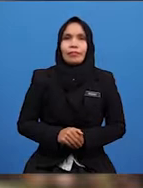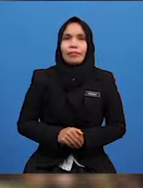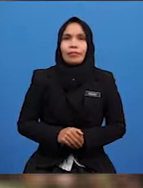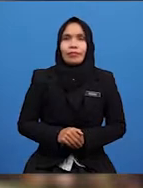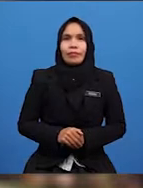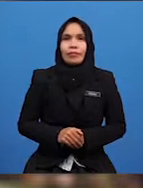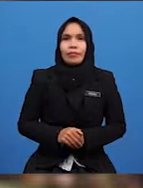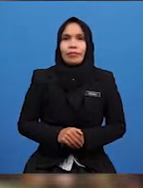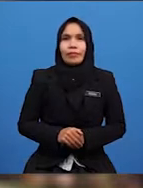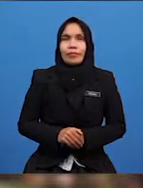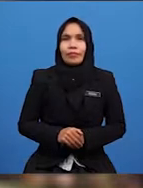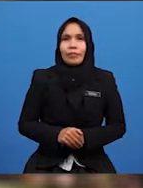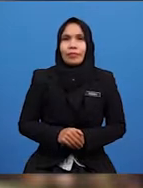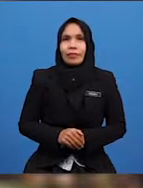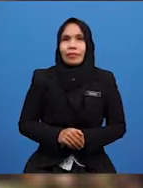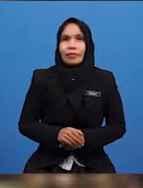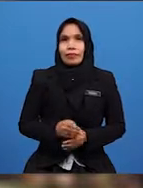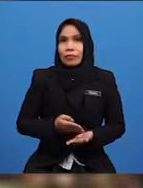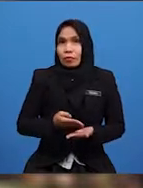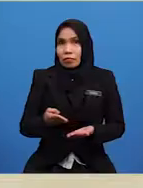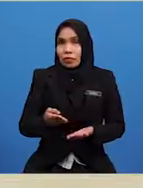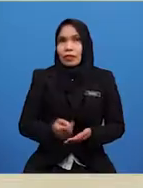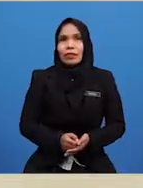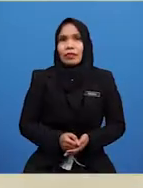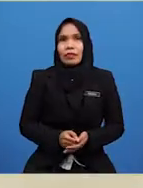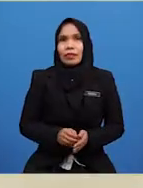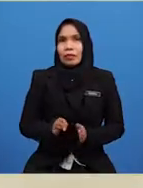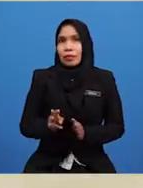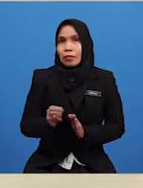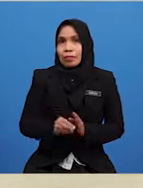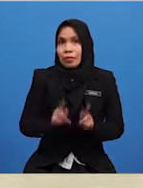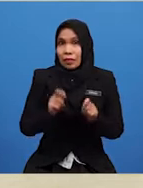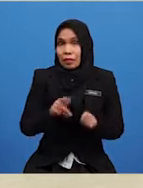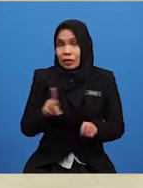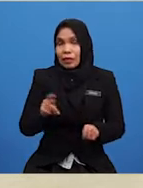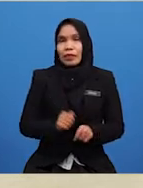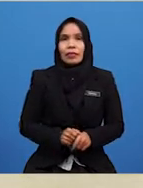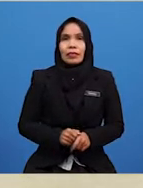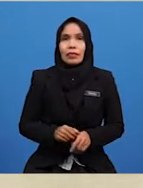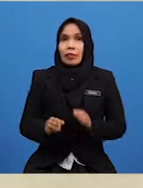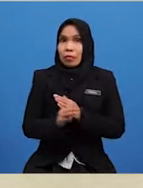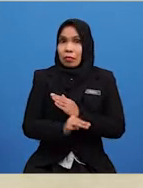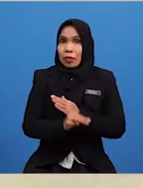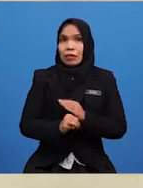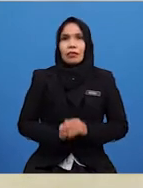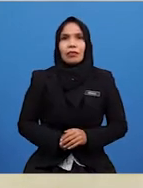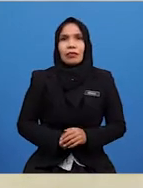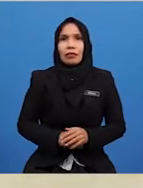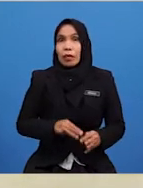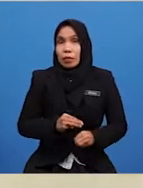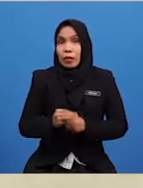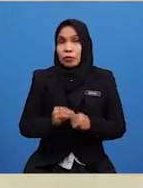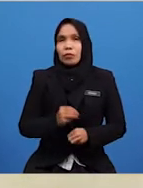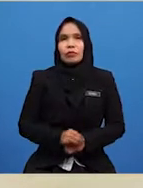dalam menjadikan Melaka sebagai pelabuhan ekspor. Antara tugas Syah Bandar ialah menguruskan pasar dan